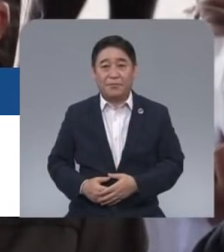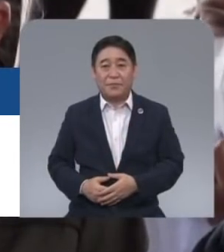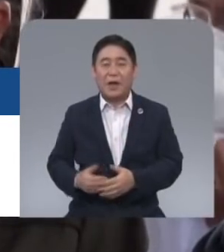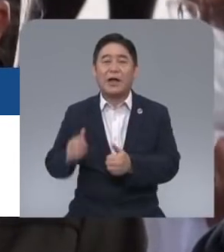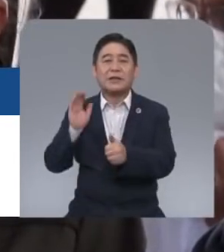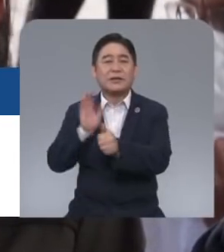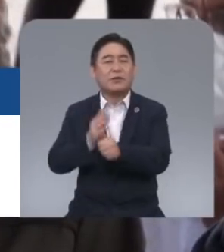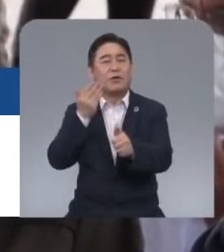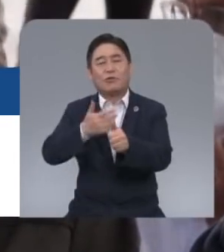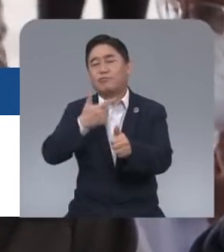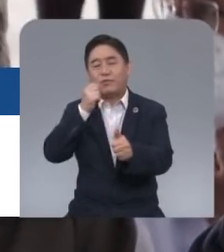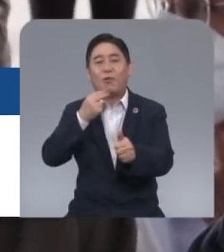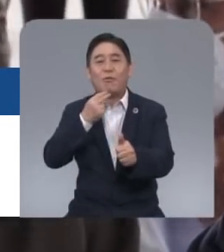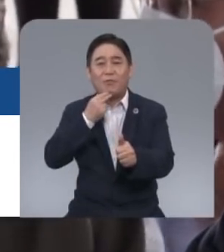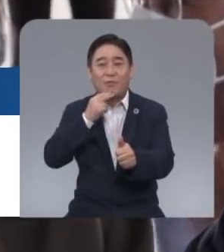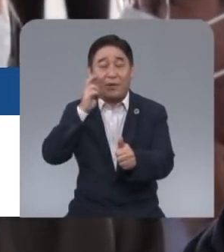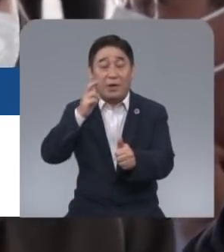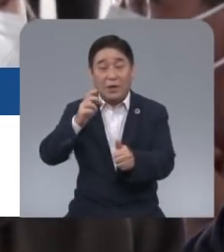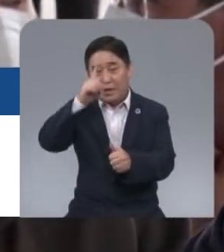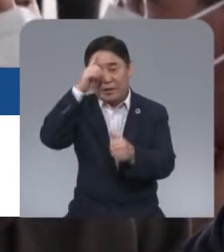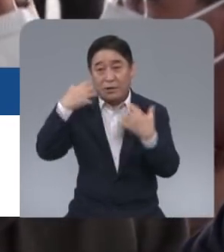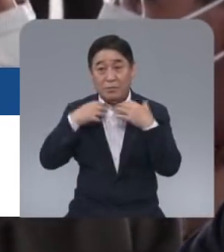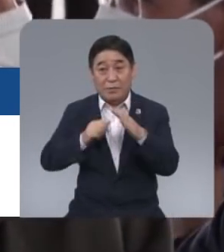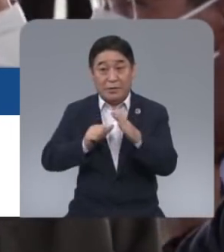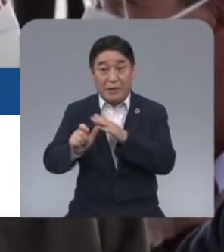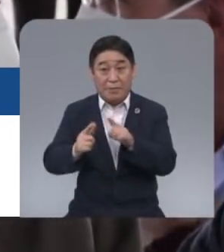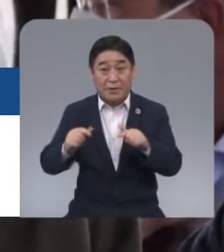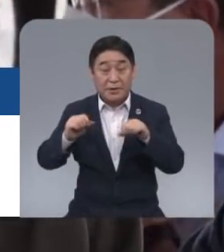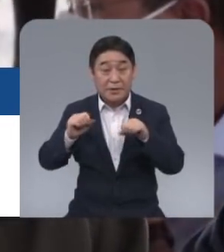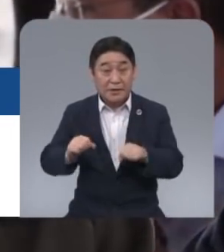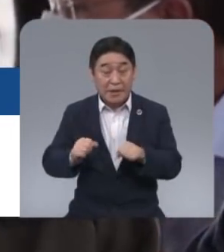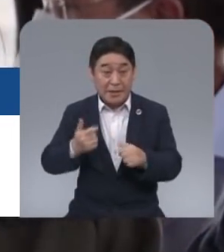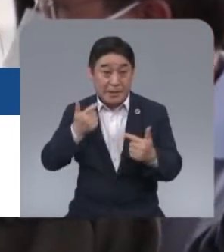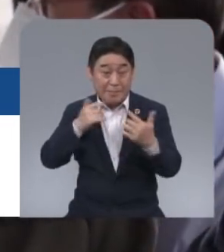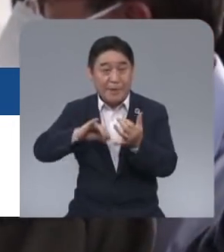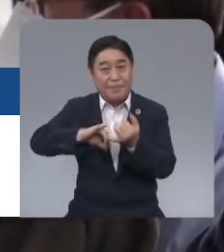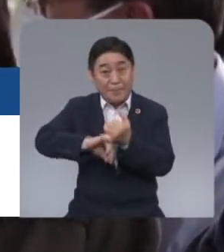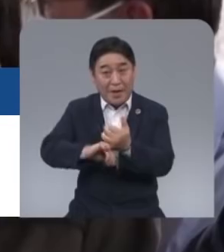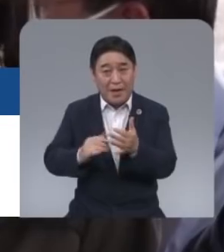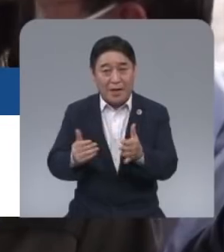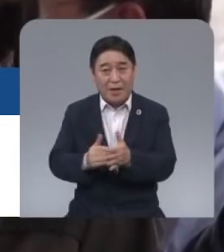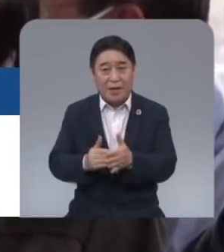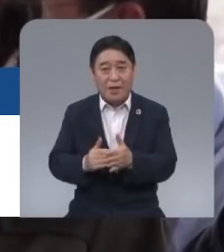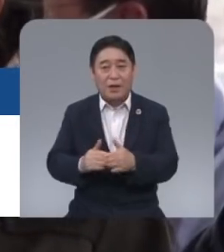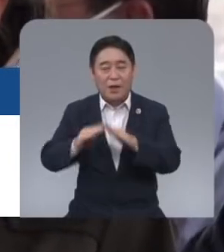ayudas. Aquí están todas las administraciones representadas y ese compromiso es muy claro.